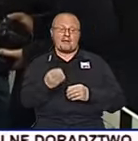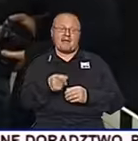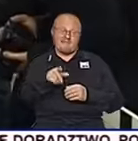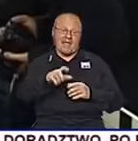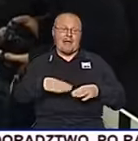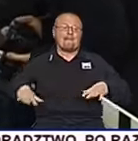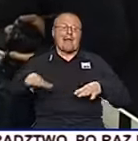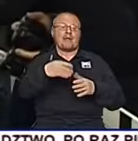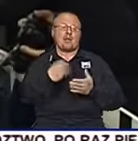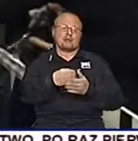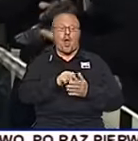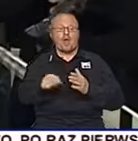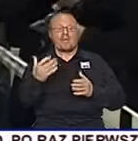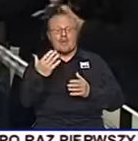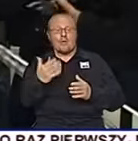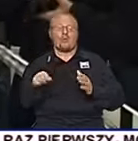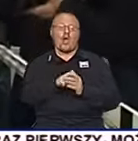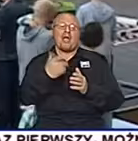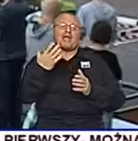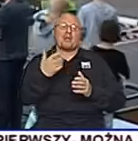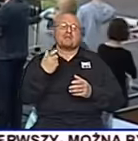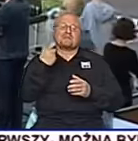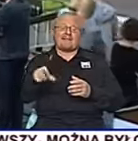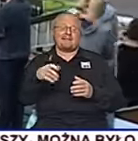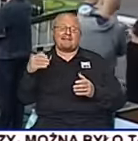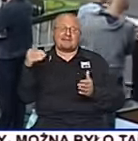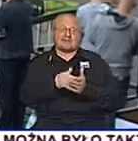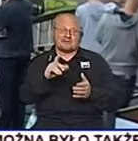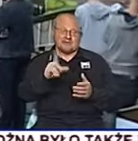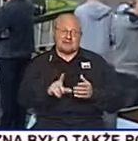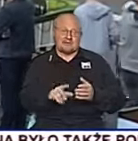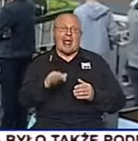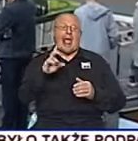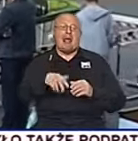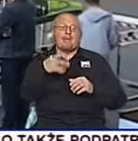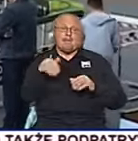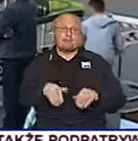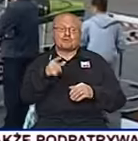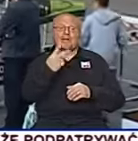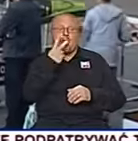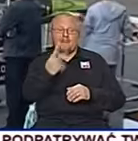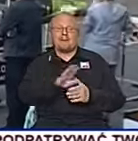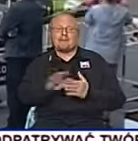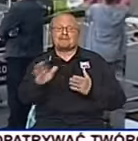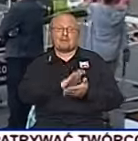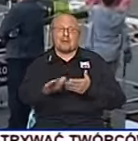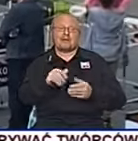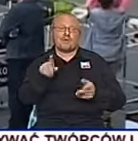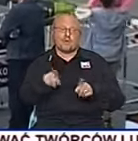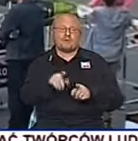nawet kilkuset tysięcy złotych, ale podziwiać można je w Piotrkowie bezpłatnie, także jeszcze jutro.